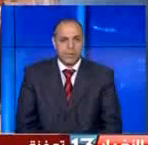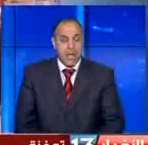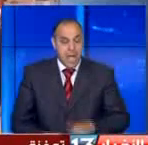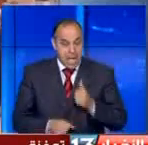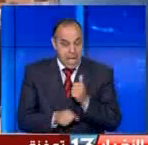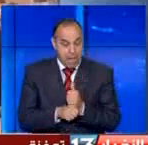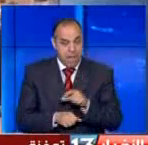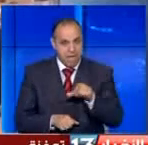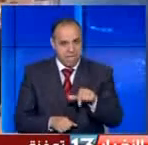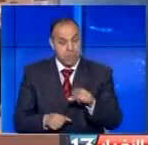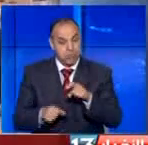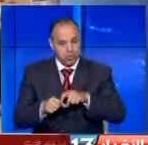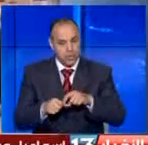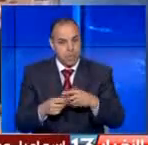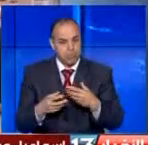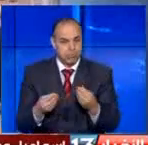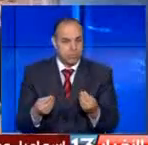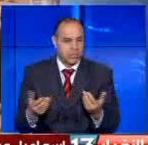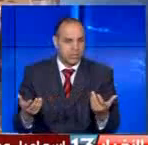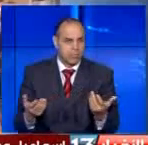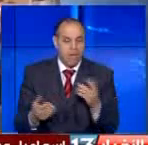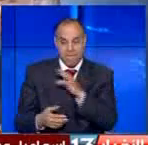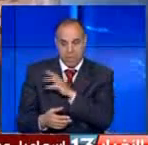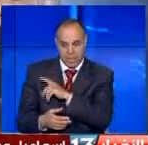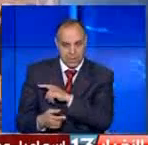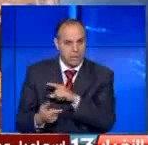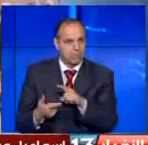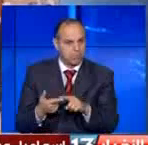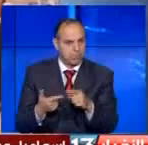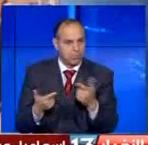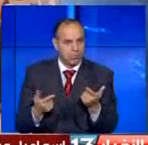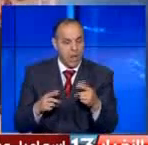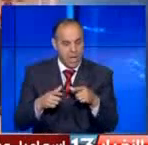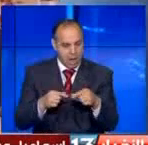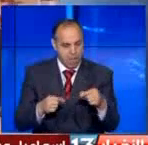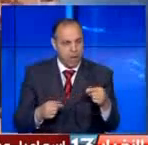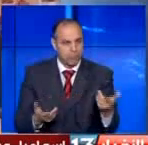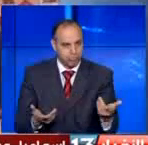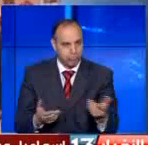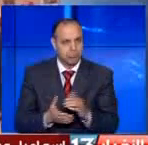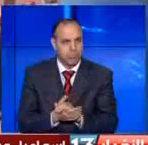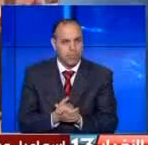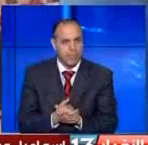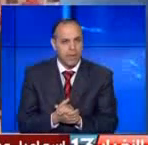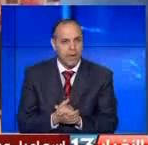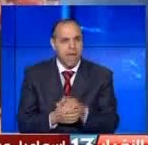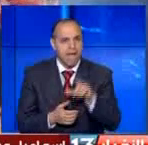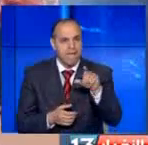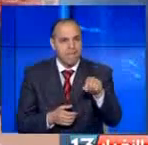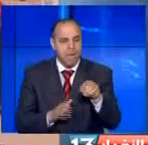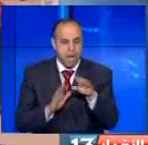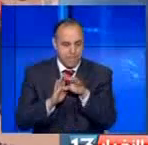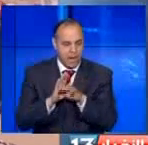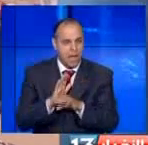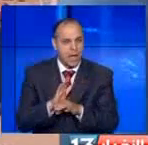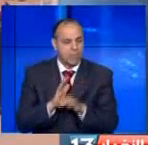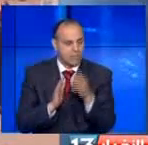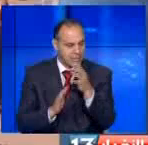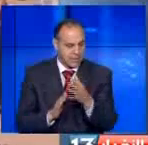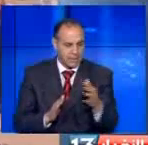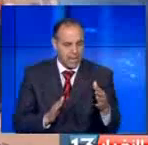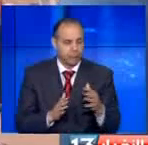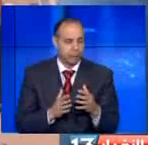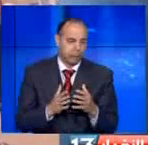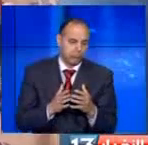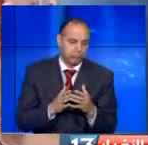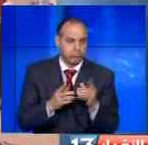سنا فيه مشاركات معناها من فلسطين ومن اليابان، ثم زاد فقرات للأطفال